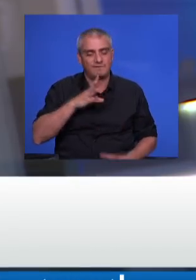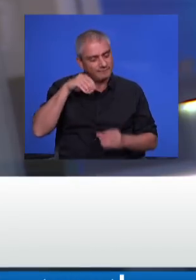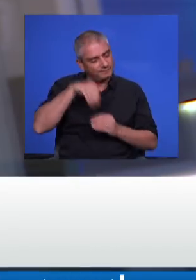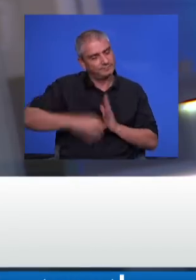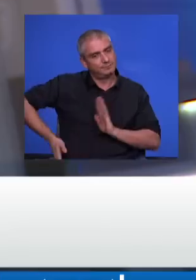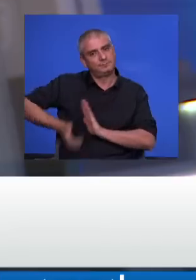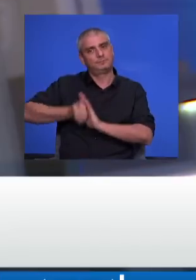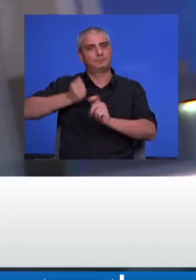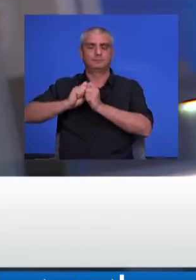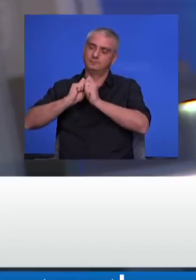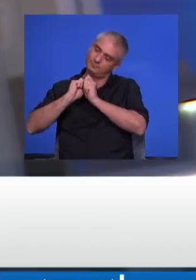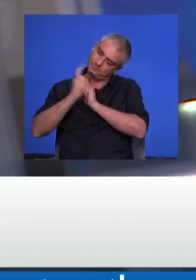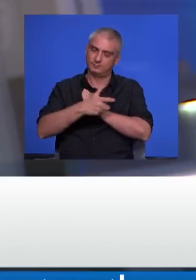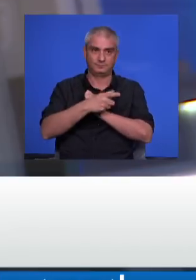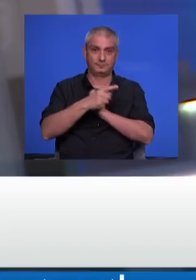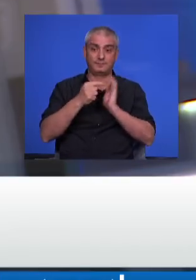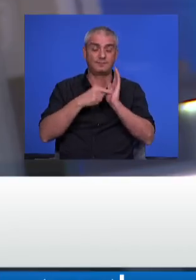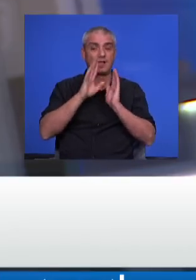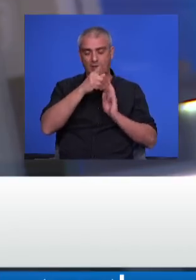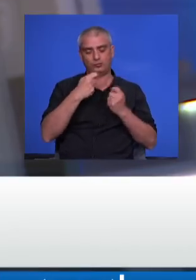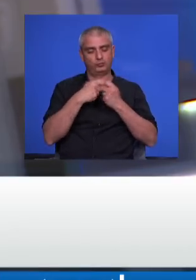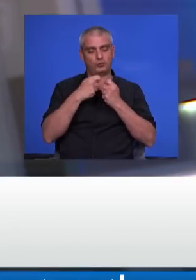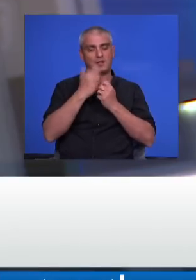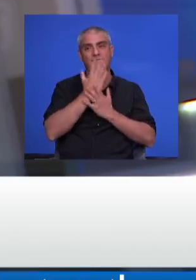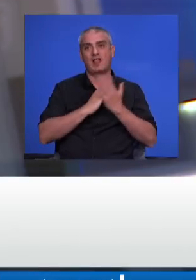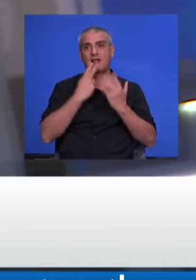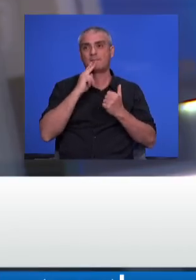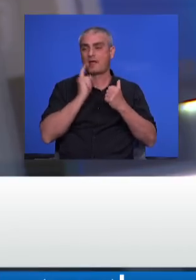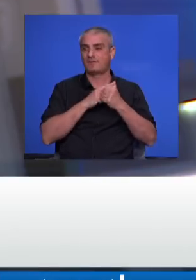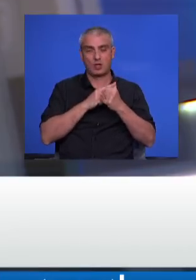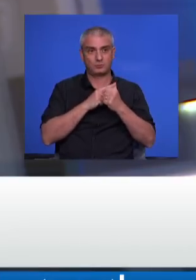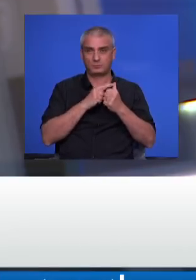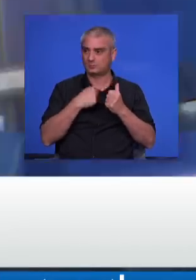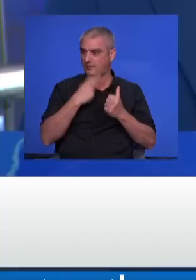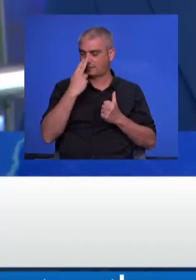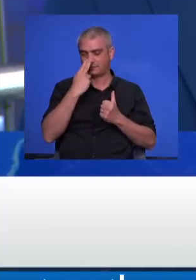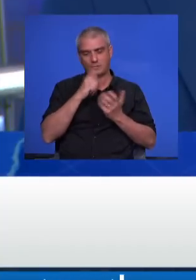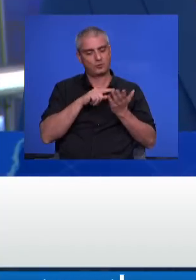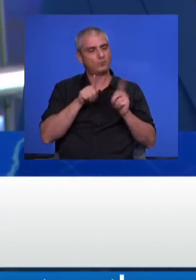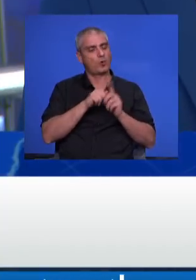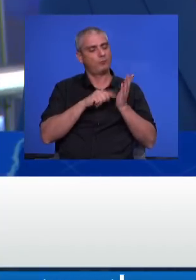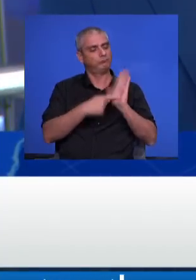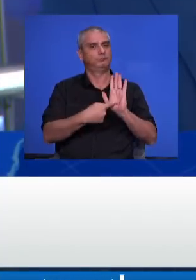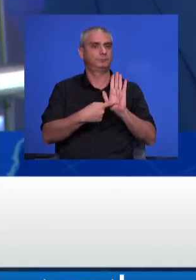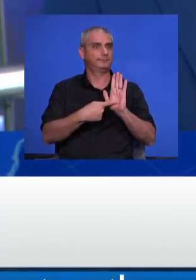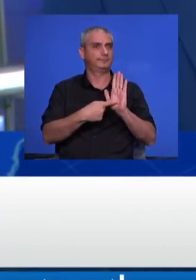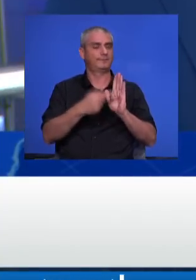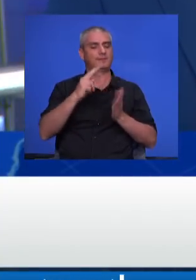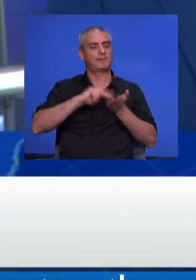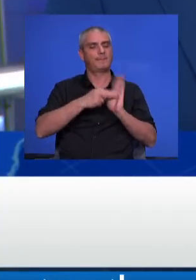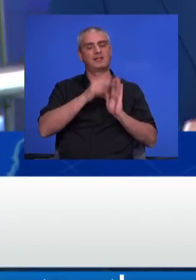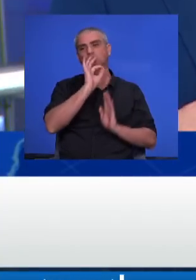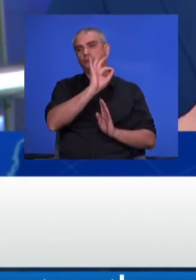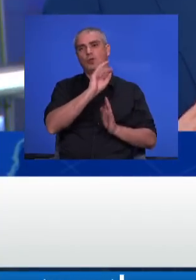לכיס, להכניס את היד עמוק לכיס, כי גם הוא שותף לחלק מההבטחות האלה. הניסיון שלו להציג כאילו המדיניות שלו